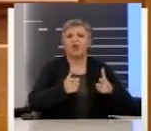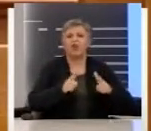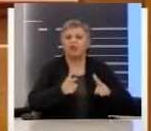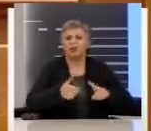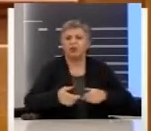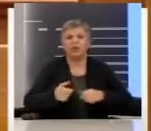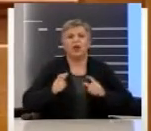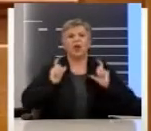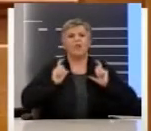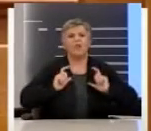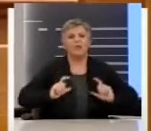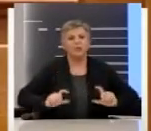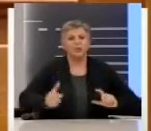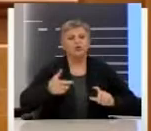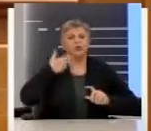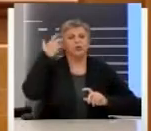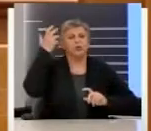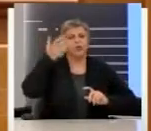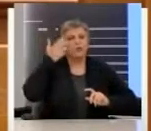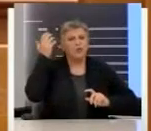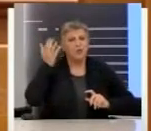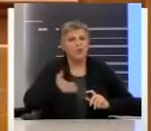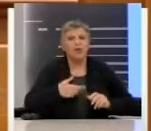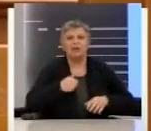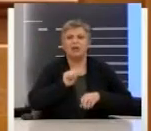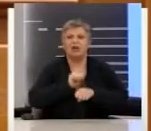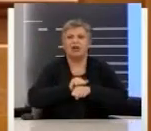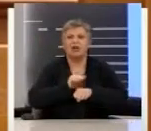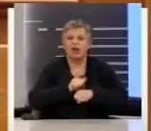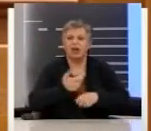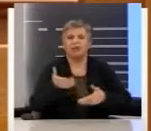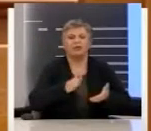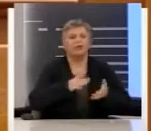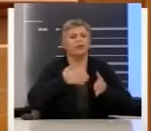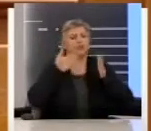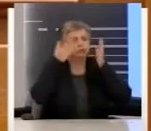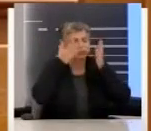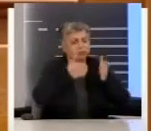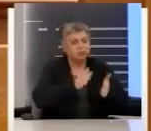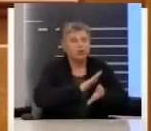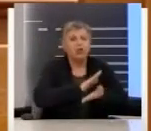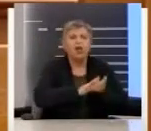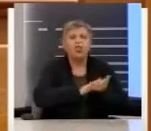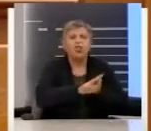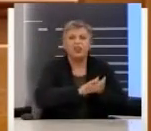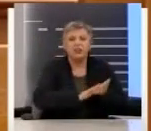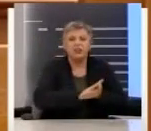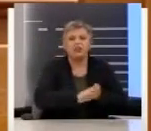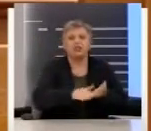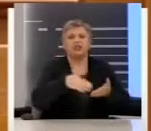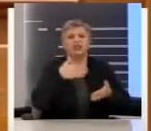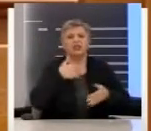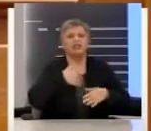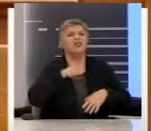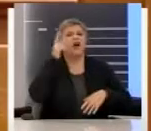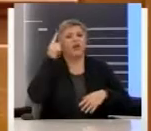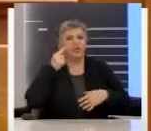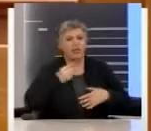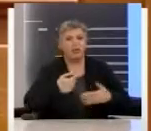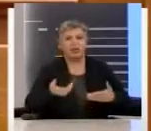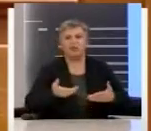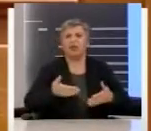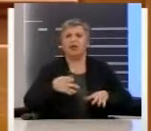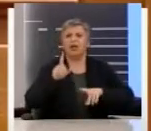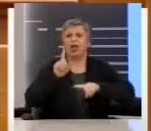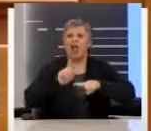αριστεροί, και θρησκευάμενοι και μη θρησκευάμενοι. Τα έχουν και Έλληνες και Τούρκοι και